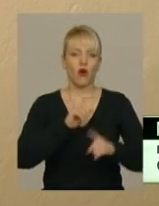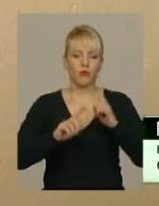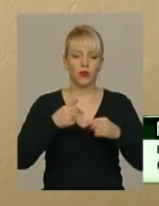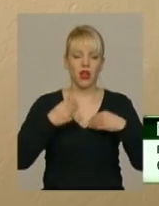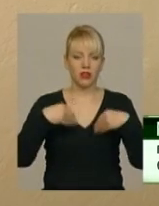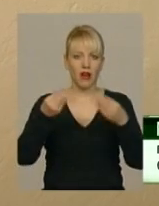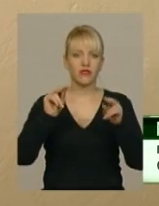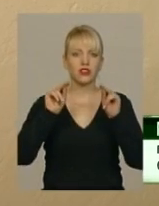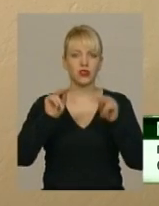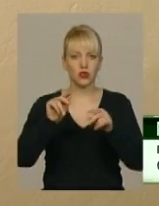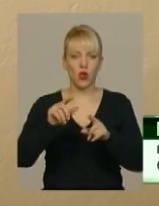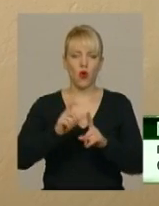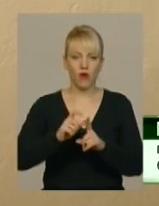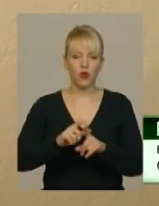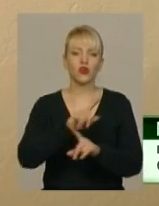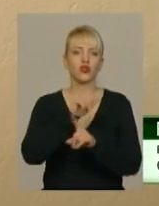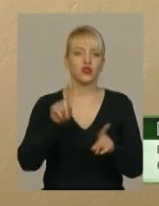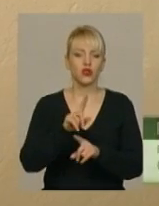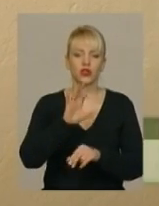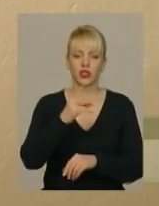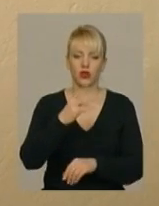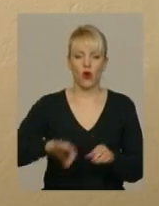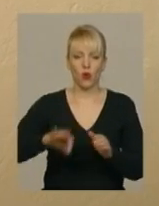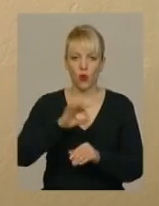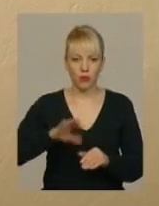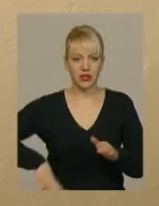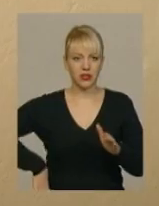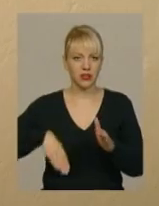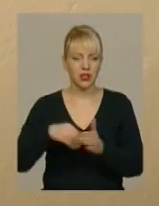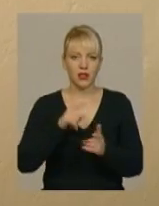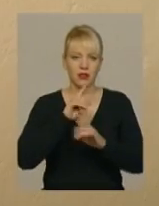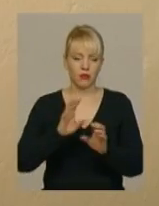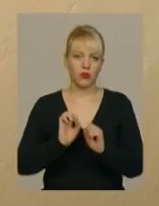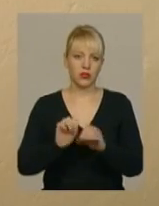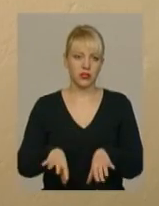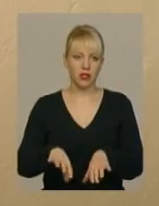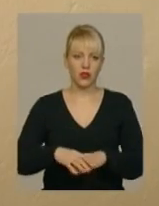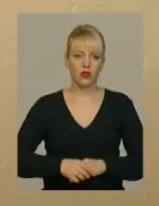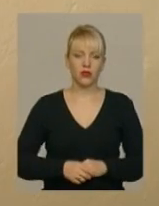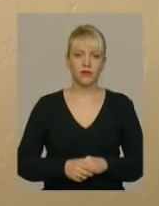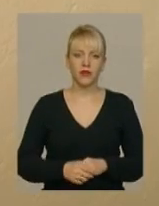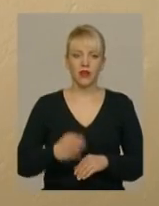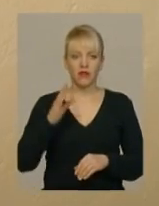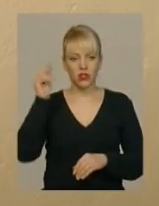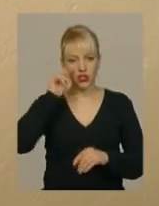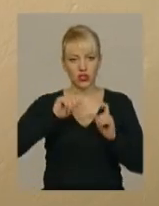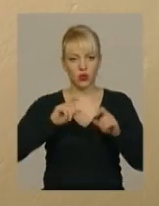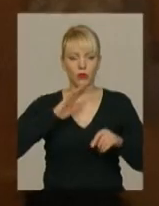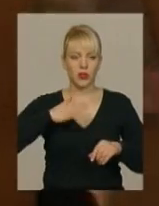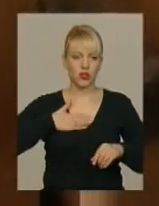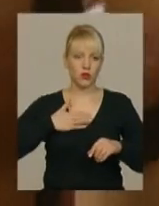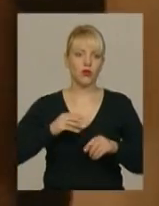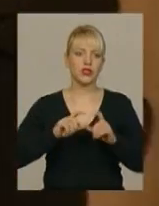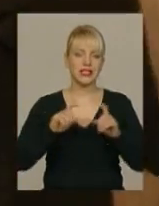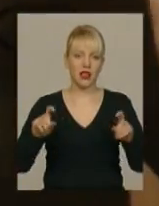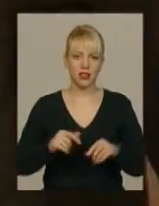слово, що ні жодної копійки з кишені батьків не буде здано в нашому шкільному закладу.